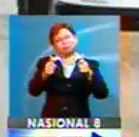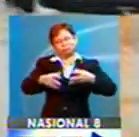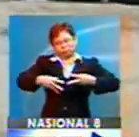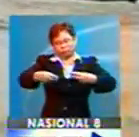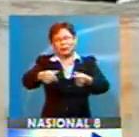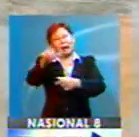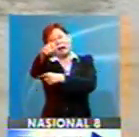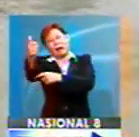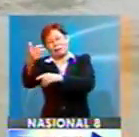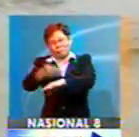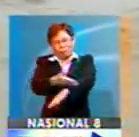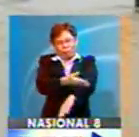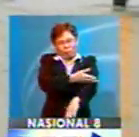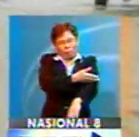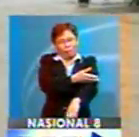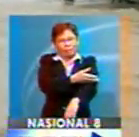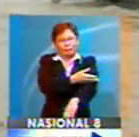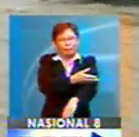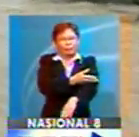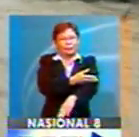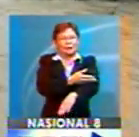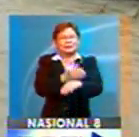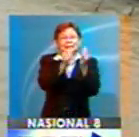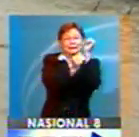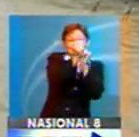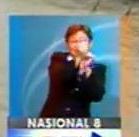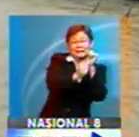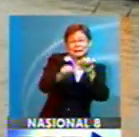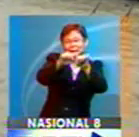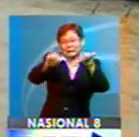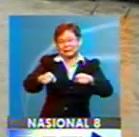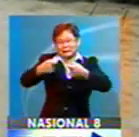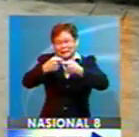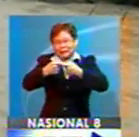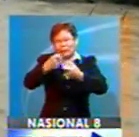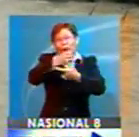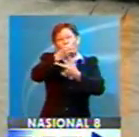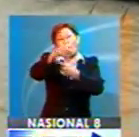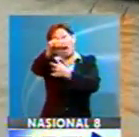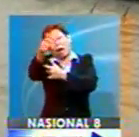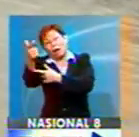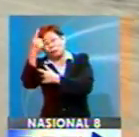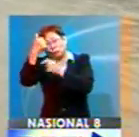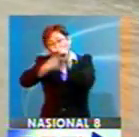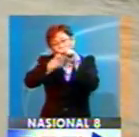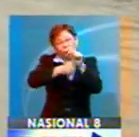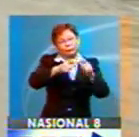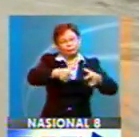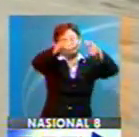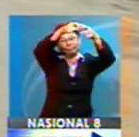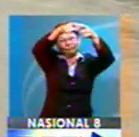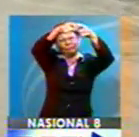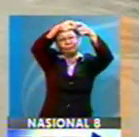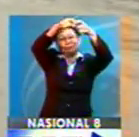Keperluan lain yang dinaik taraf seperti bekalan set generator dan sistem bekalan elektrik alternatif untuk setiap pencawang.